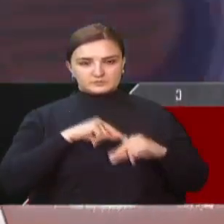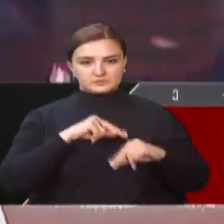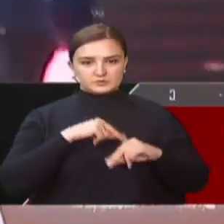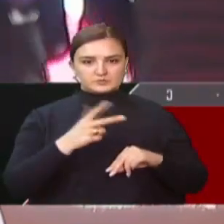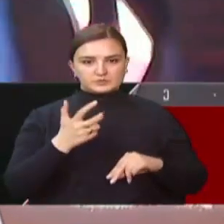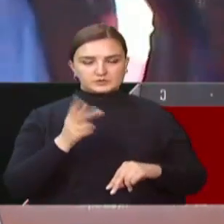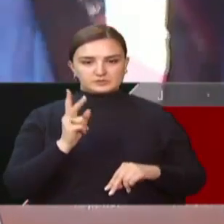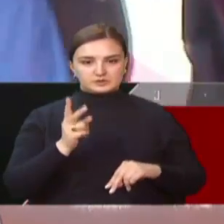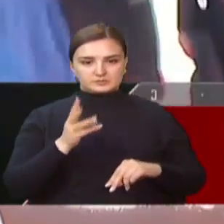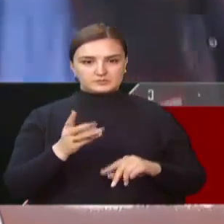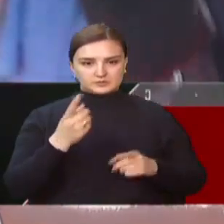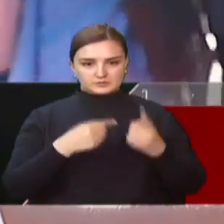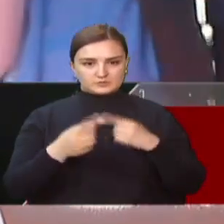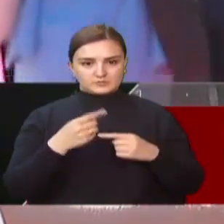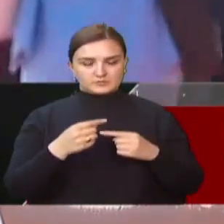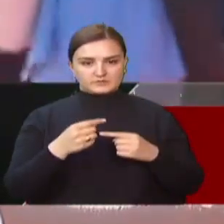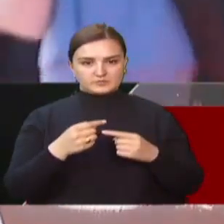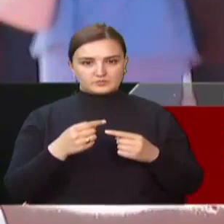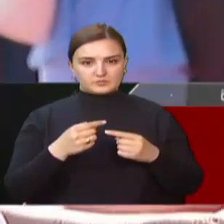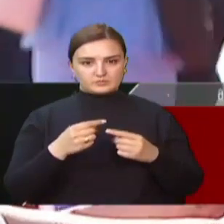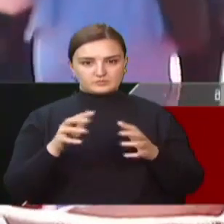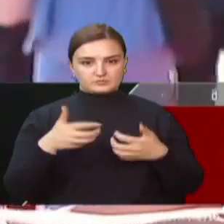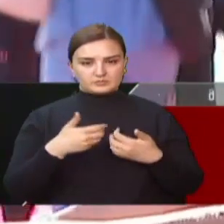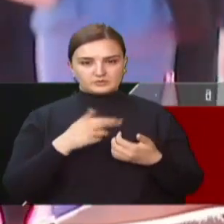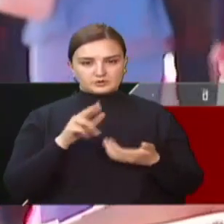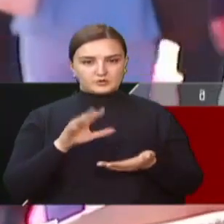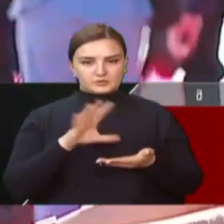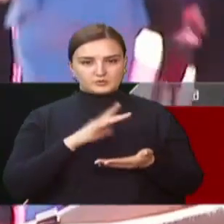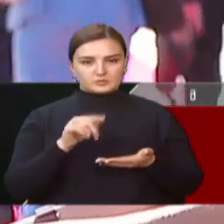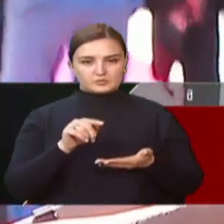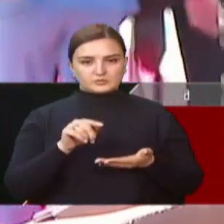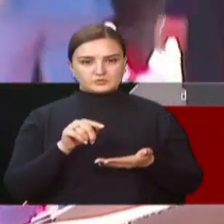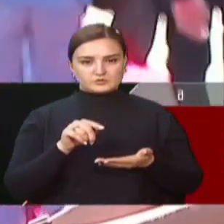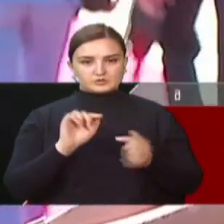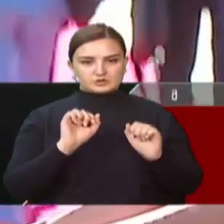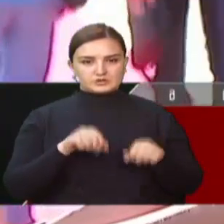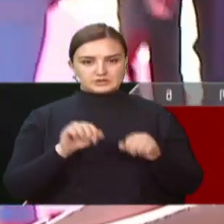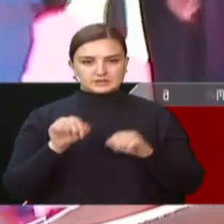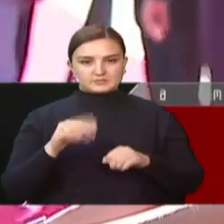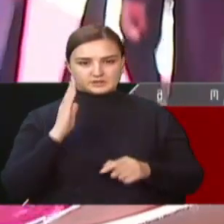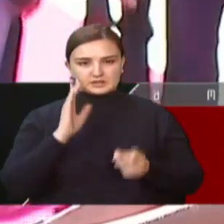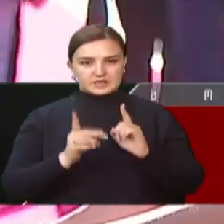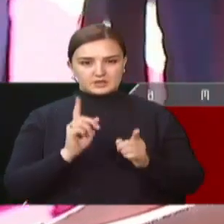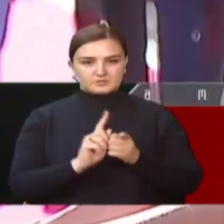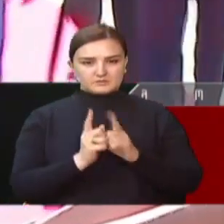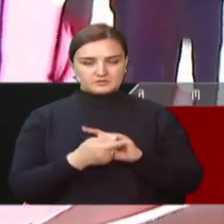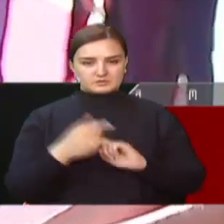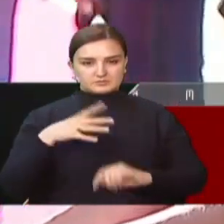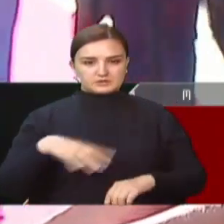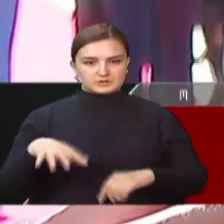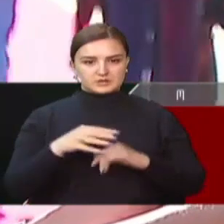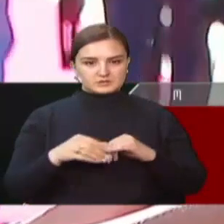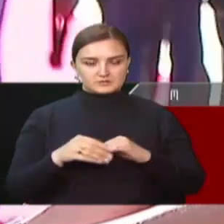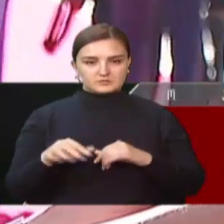samas kilometri zda ubrunut, da gahtes, și s-a zlebeli, dar realul va duce acțiune, ce-i nicolens, camtelian, ce-i